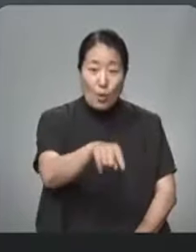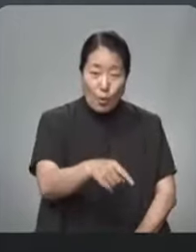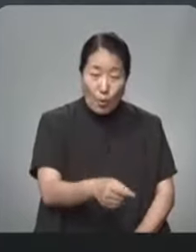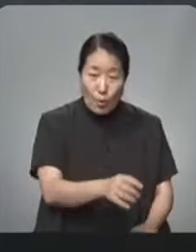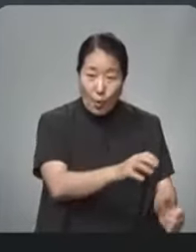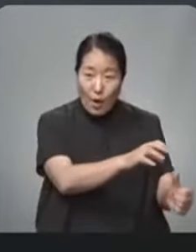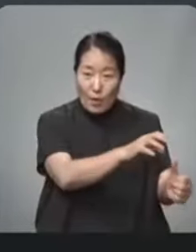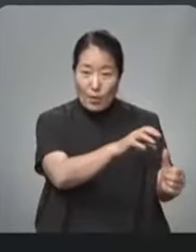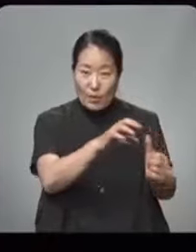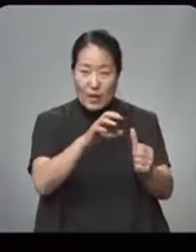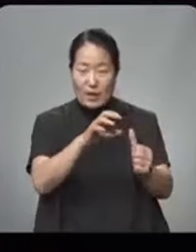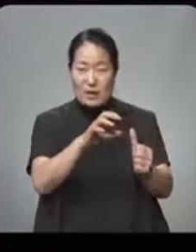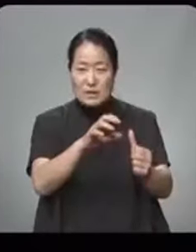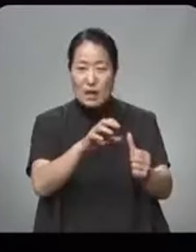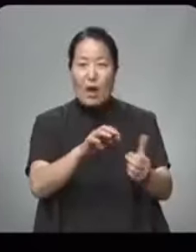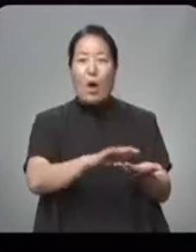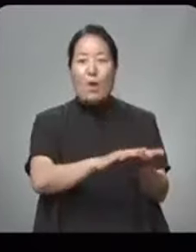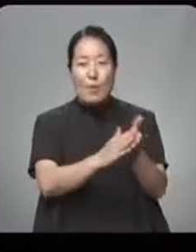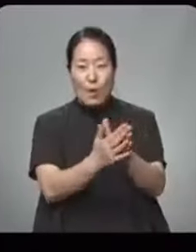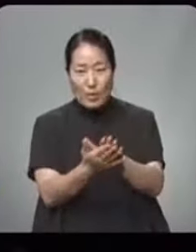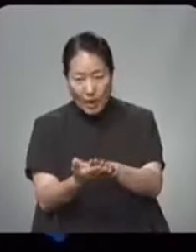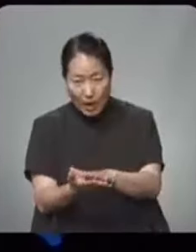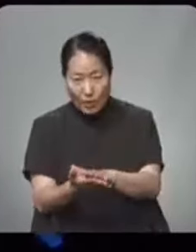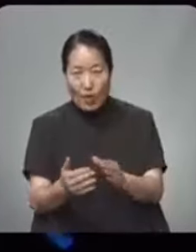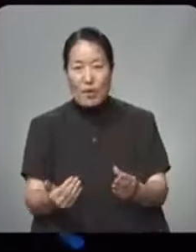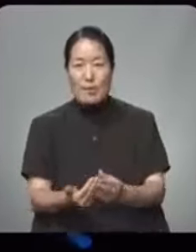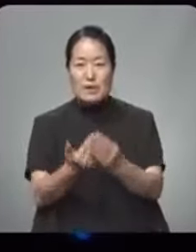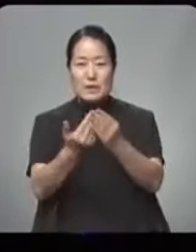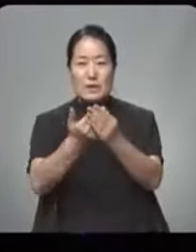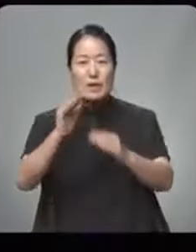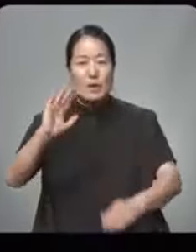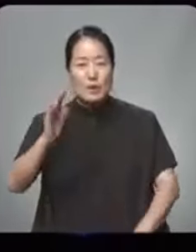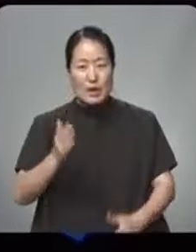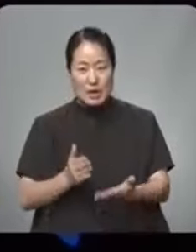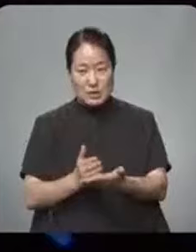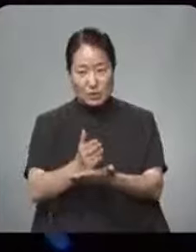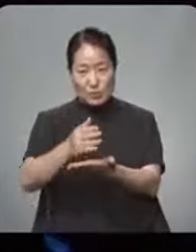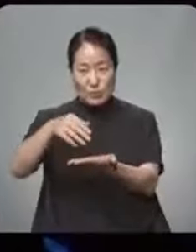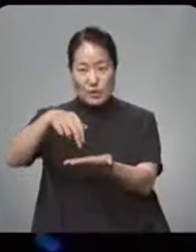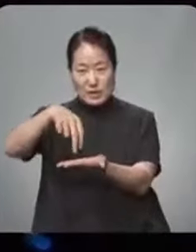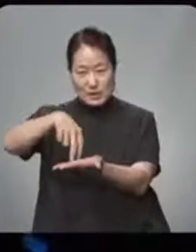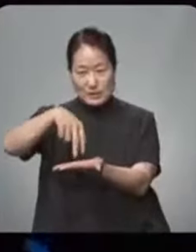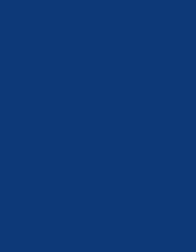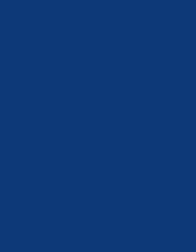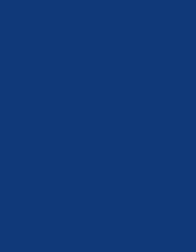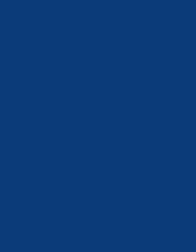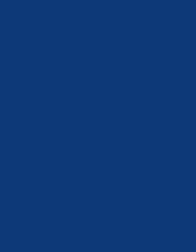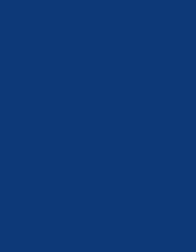그 운명도 달라질 것이라는 게 전문가들의 전망입니다. KBS 뉴스 이현기입니다.